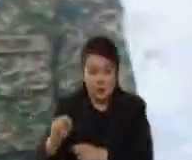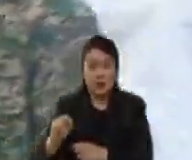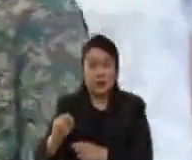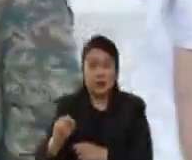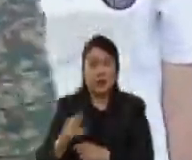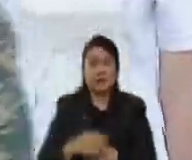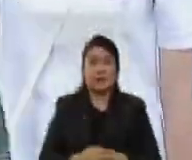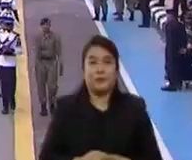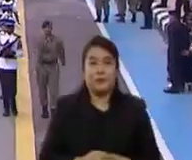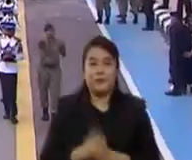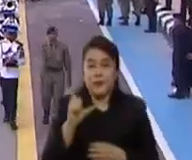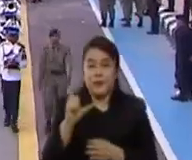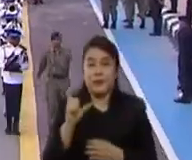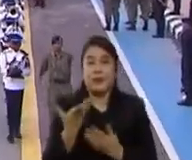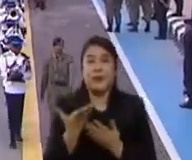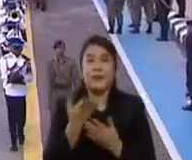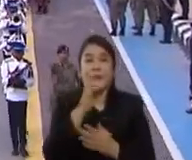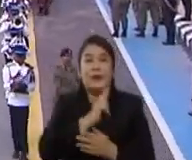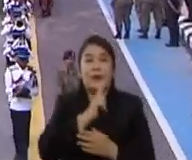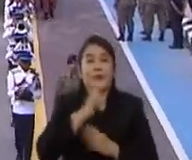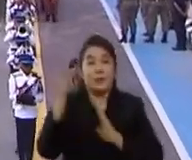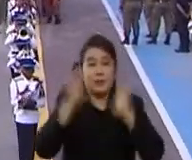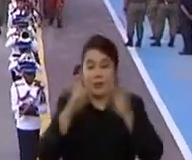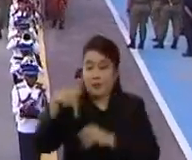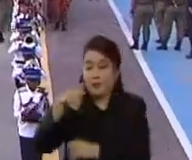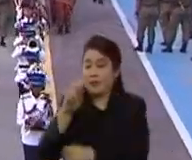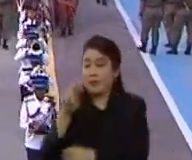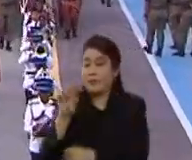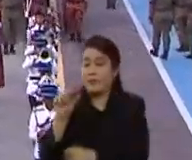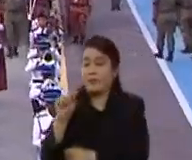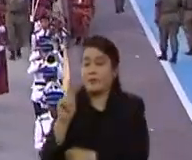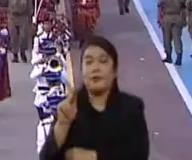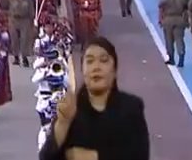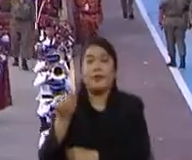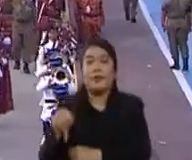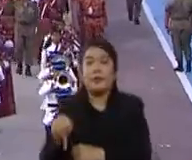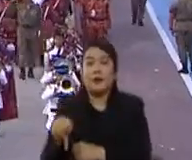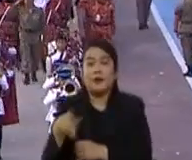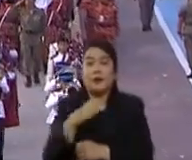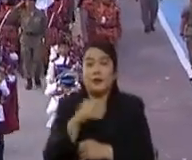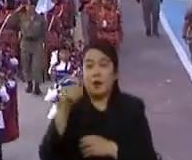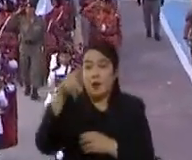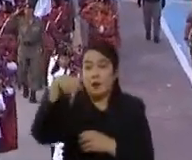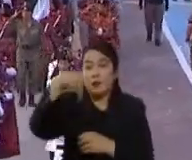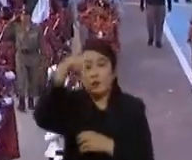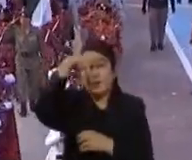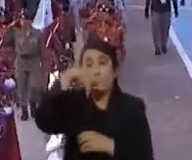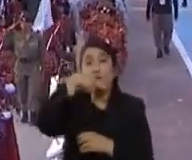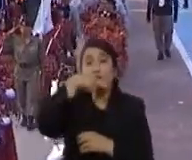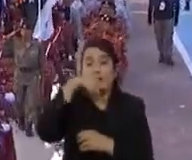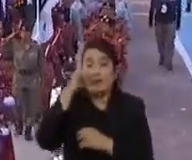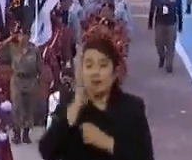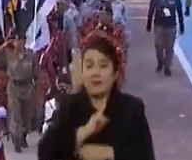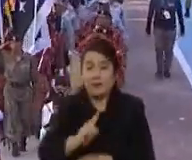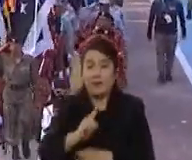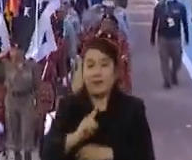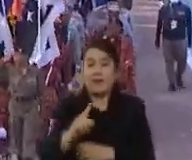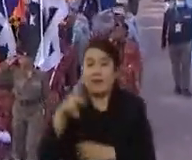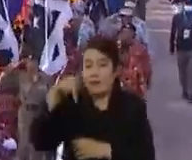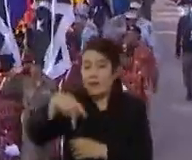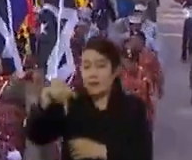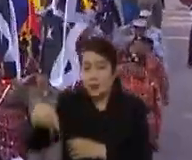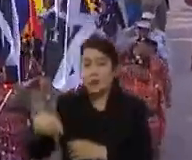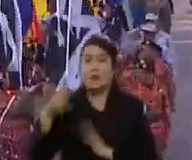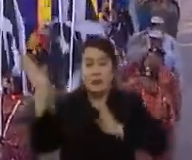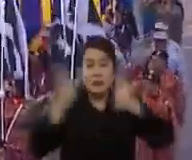Sabit Merah Malaysia, Persekutuan Pengangkat Malaysia, Pergerakan Puteri Islam Islam Malaysia, Persatuan Pandu Puteri